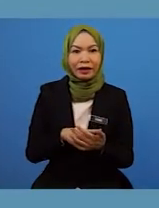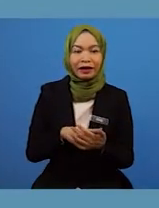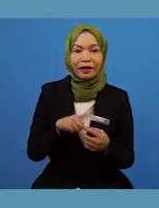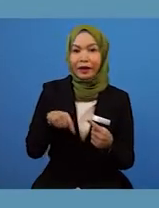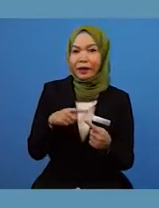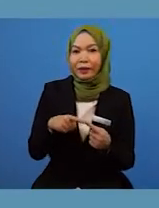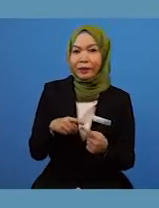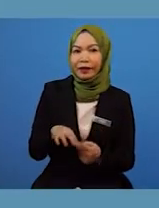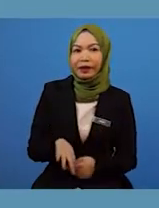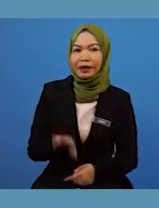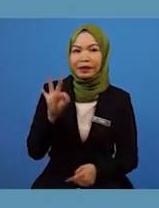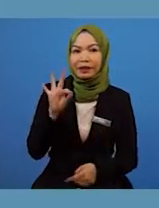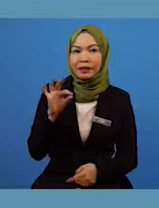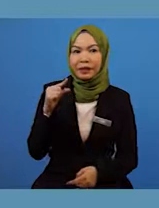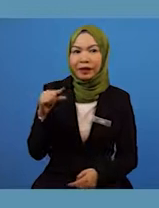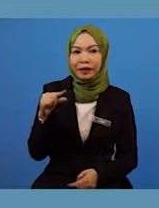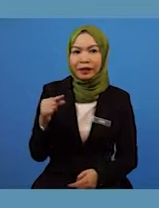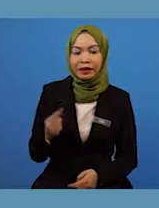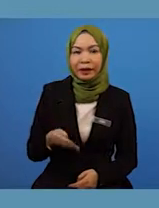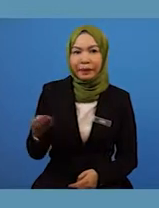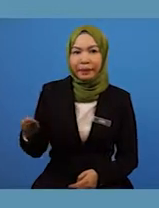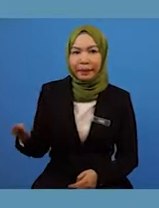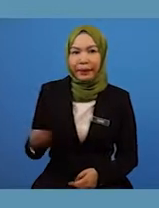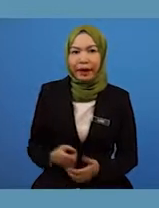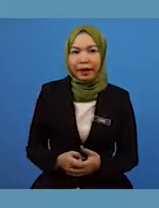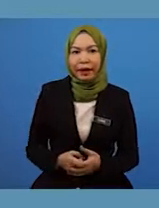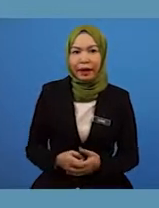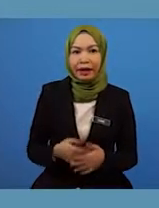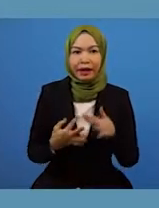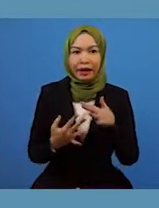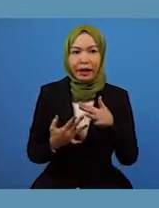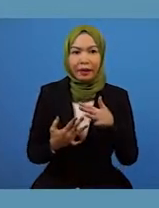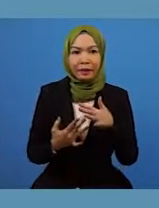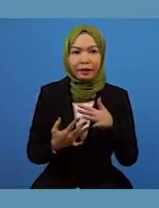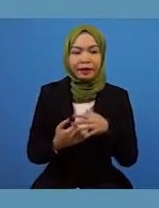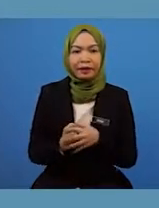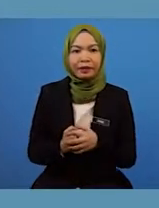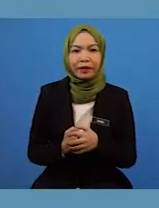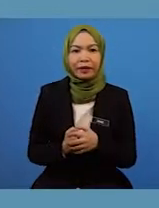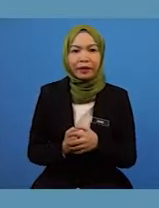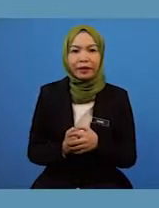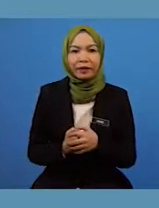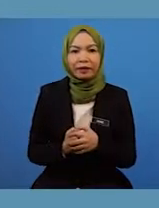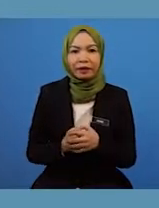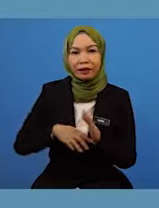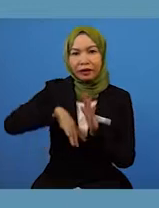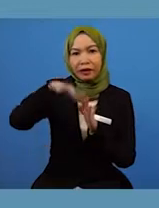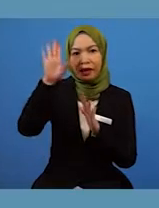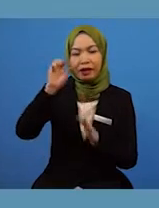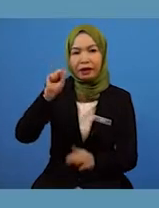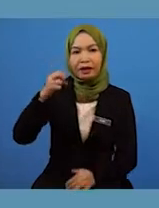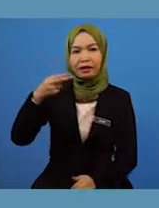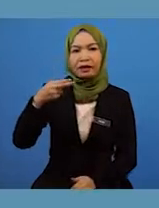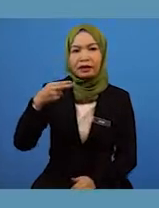Apabila 9 gram bahan api terbakar, ia menaikkan suhu 100 cm padu